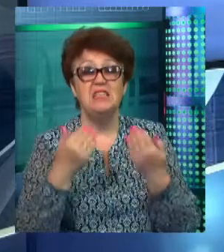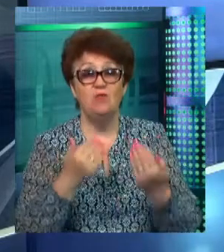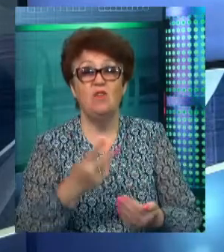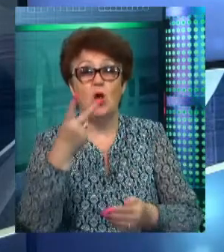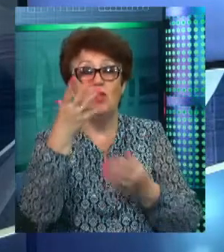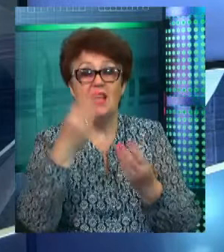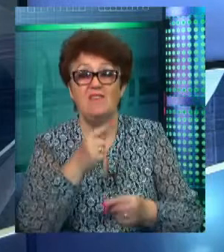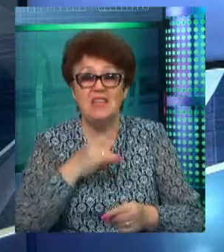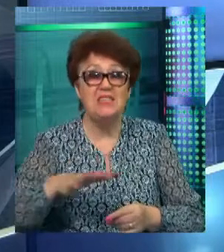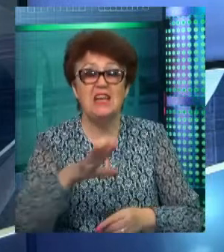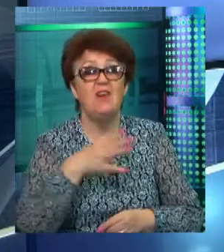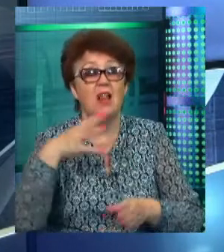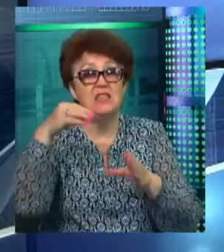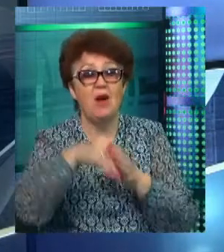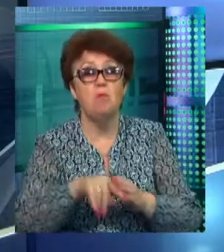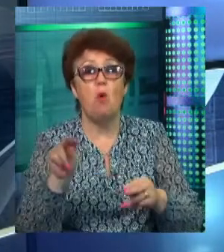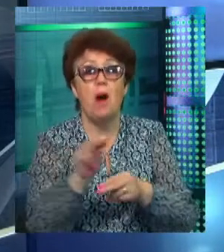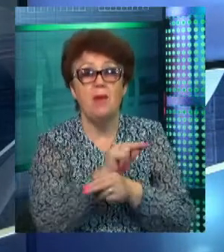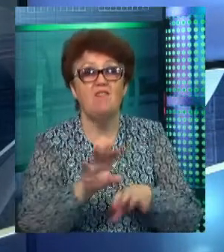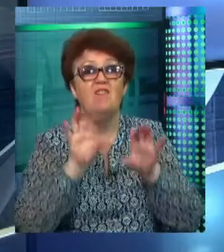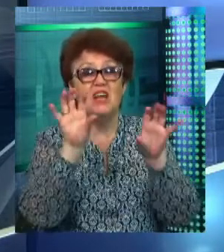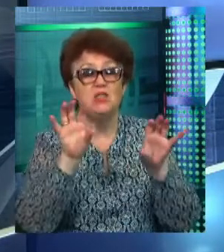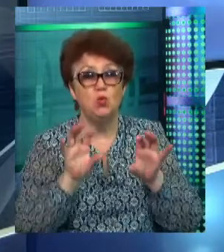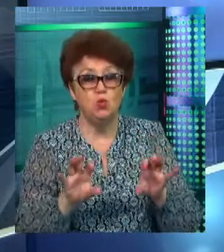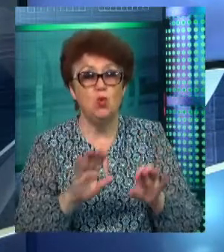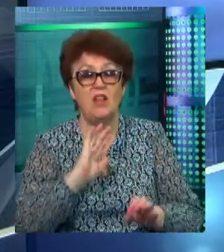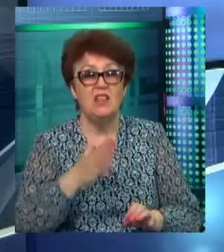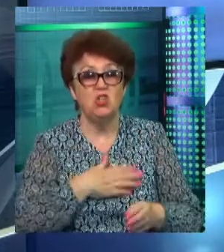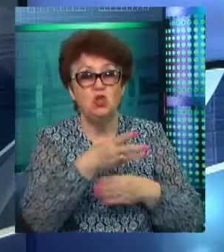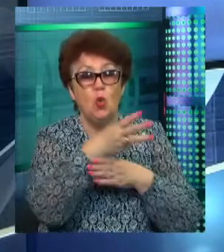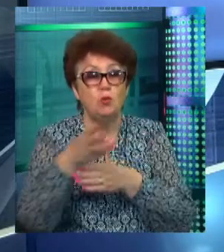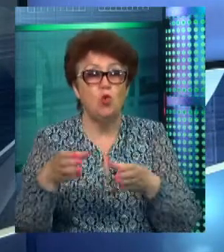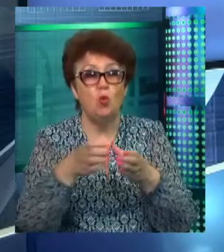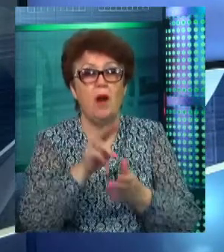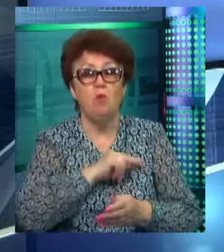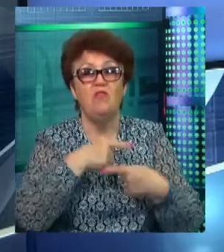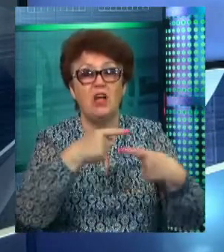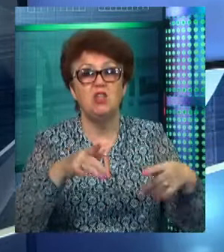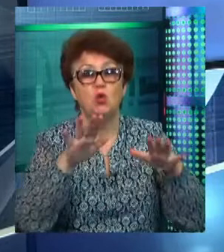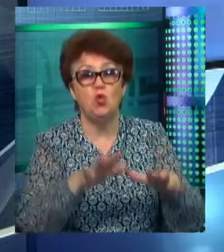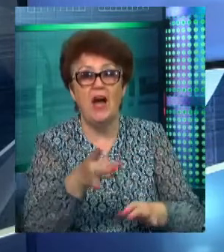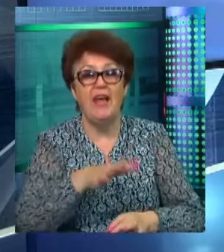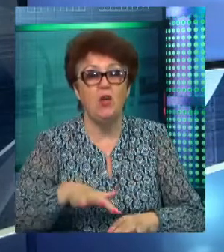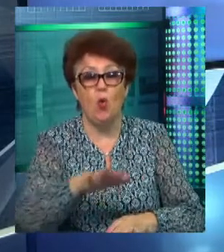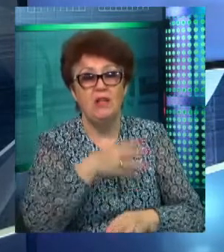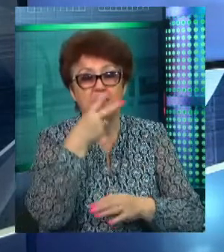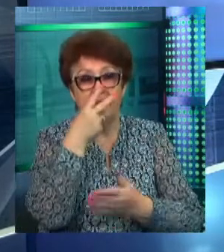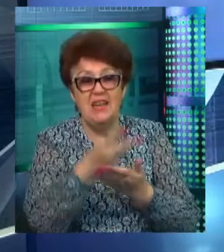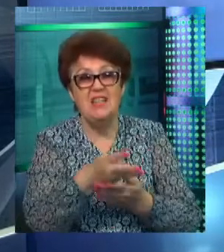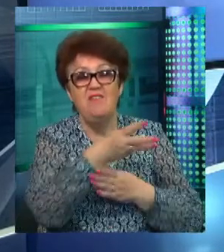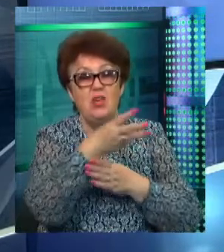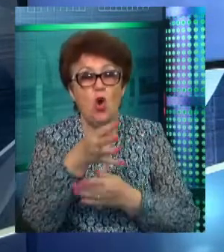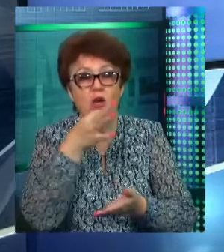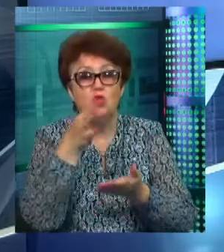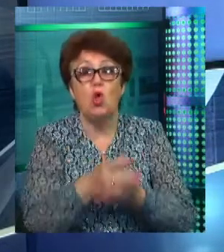второй день всероссийского голосования по поправкам в конституцию нашей съемочной группы работали в разных точках региона смотрите видео отсчет